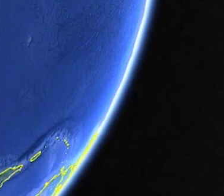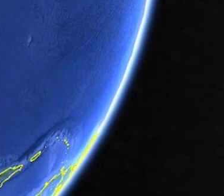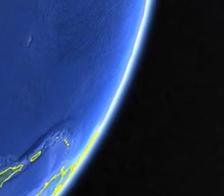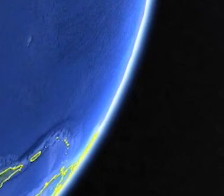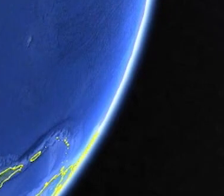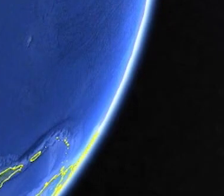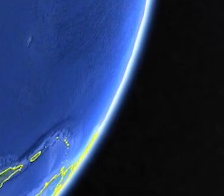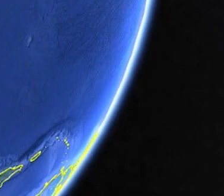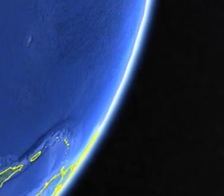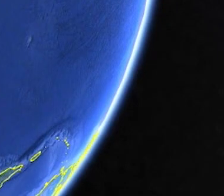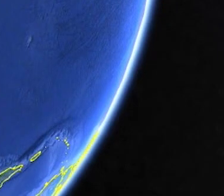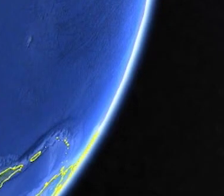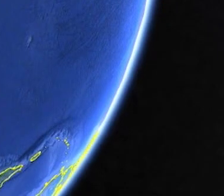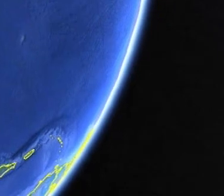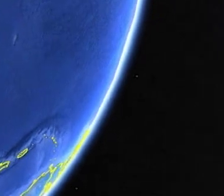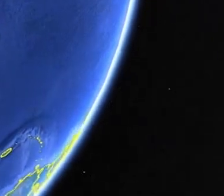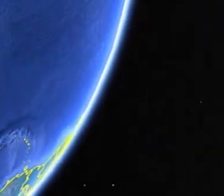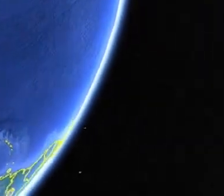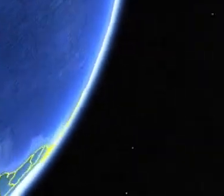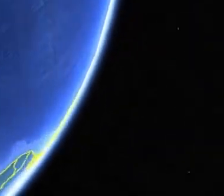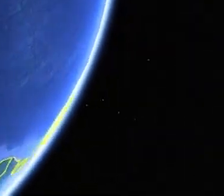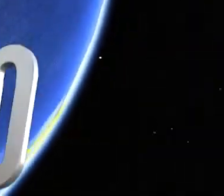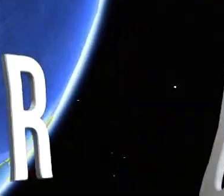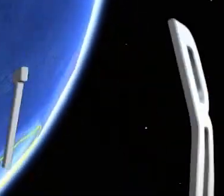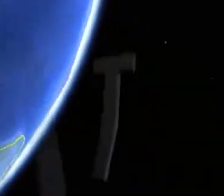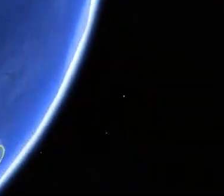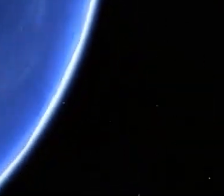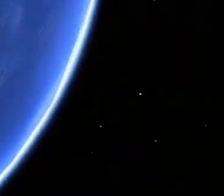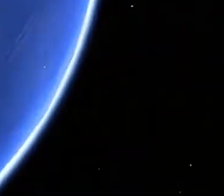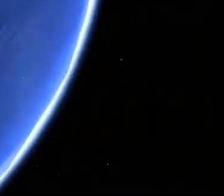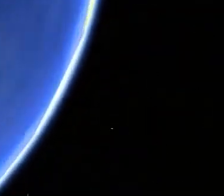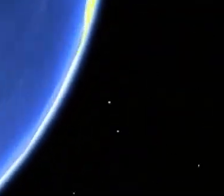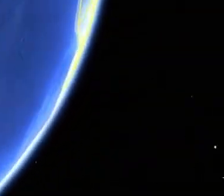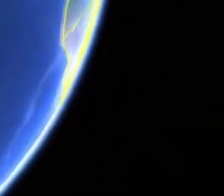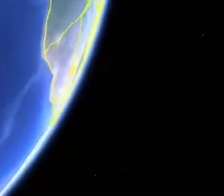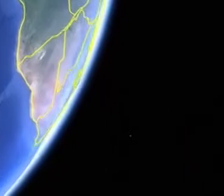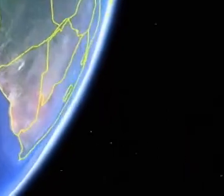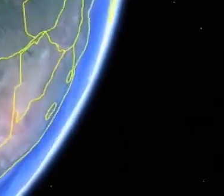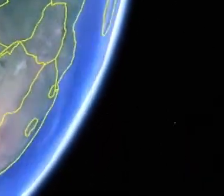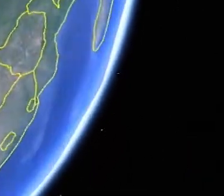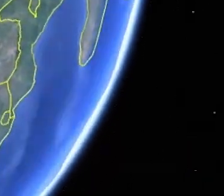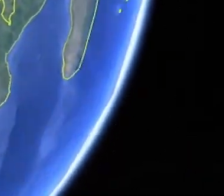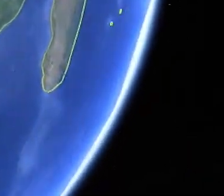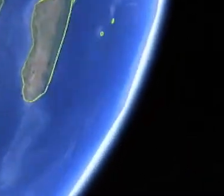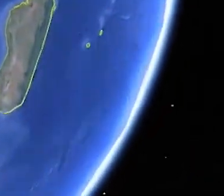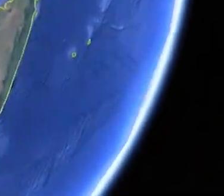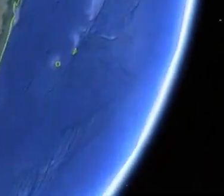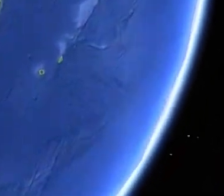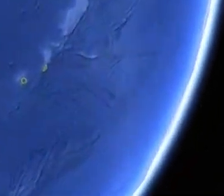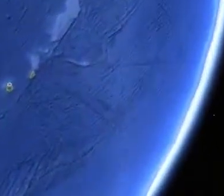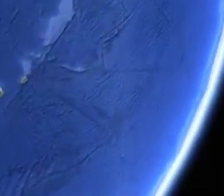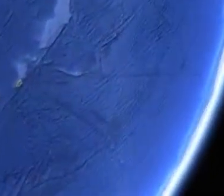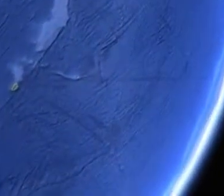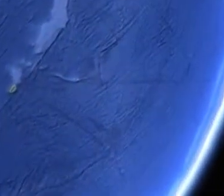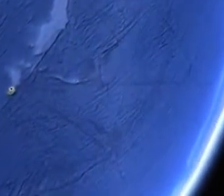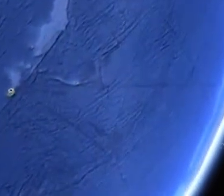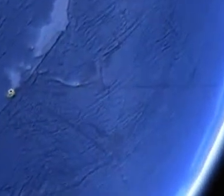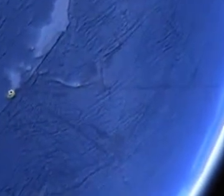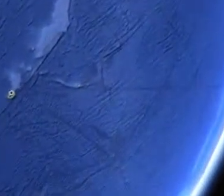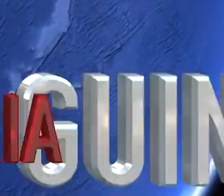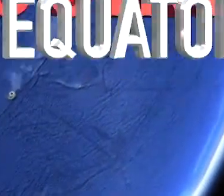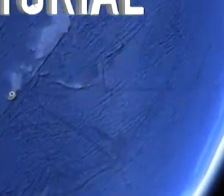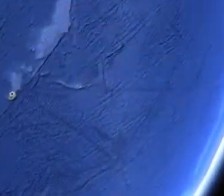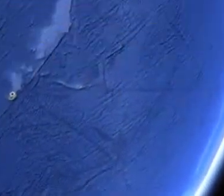L'Église chrétienne Maranatha est présente dans des nations de tous les continents de la planète. Des églises des pays dans les